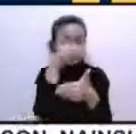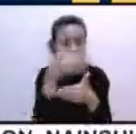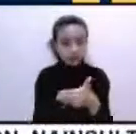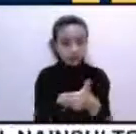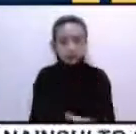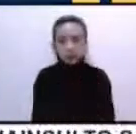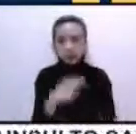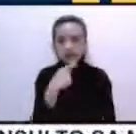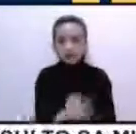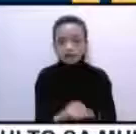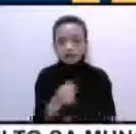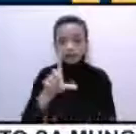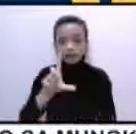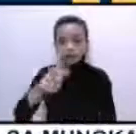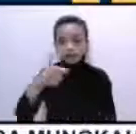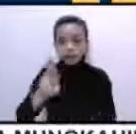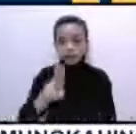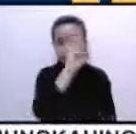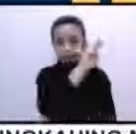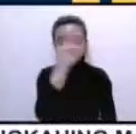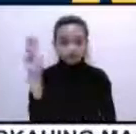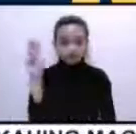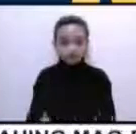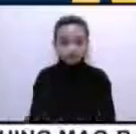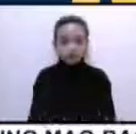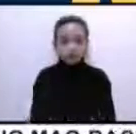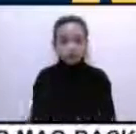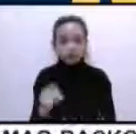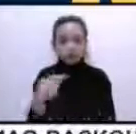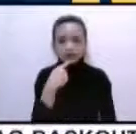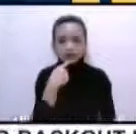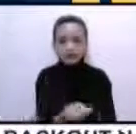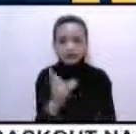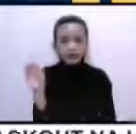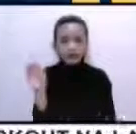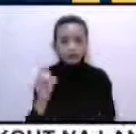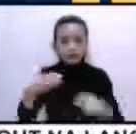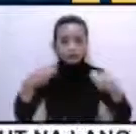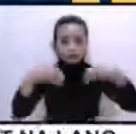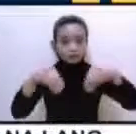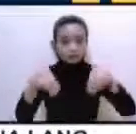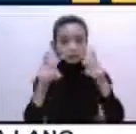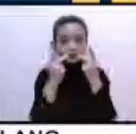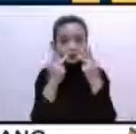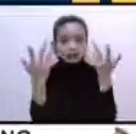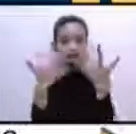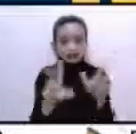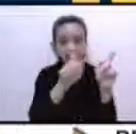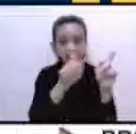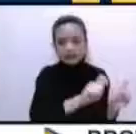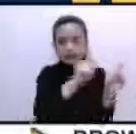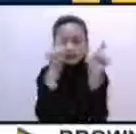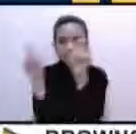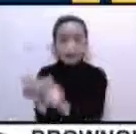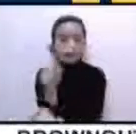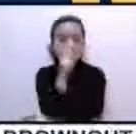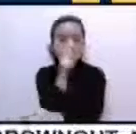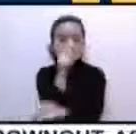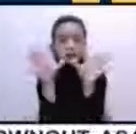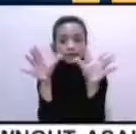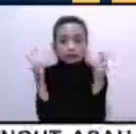naman ng lokal na pamahalaan ng Maynila, isinaad nila na ang Divisoria Public Market ay nailipat na sa isang pribadong korporasyon noon